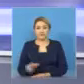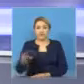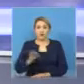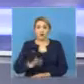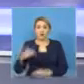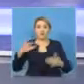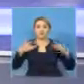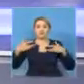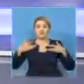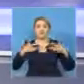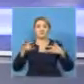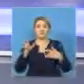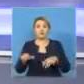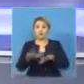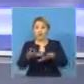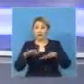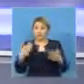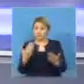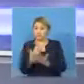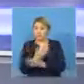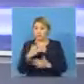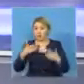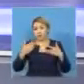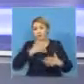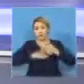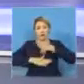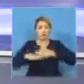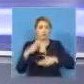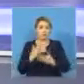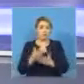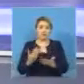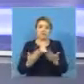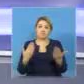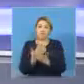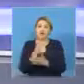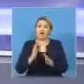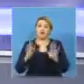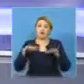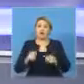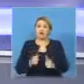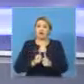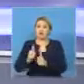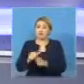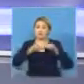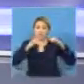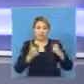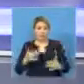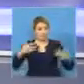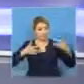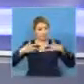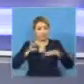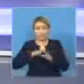Облыстық драма театры әртістері көрермендерін жаңа қойылыммен қуантты. Өнер ордасының жаңа толқыны алғашқы махаббат спектаклін